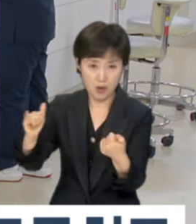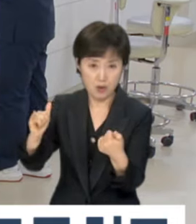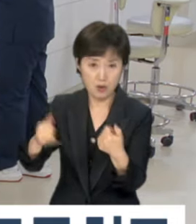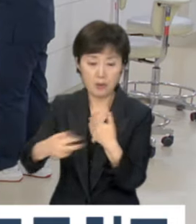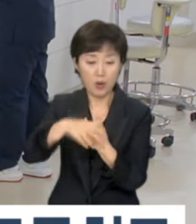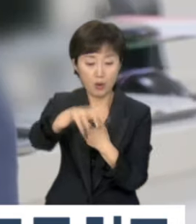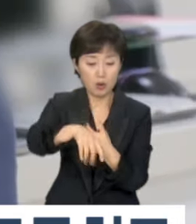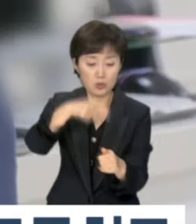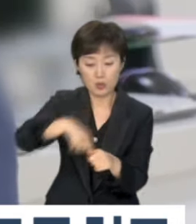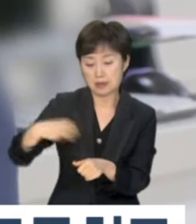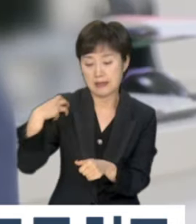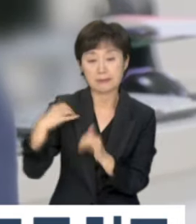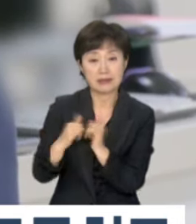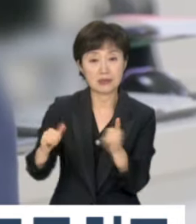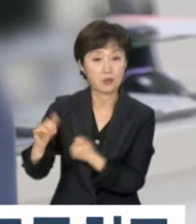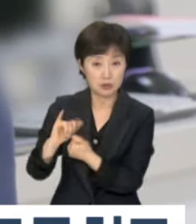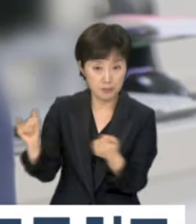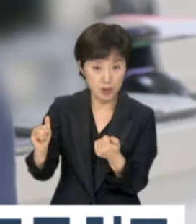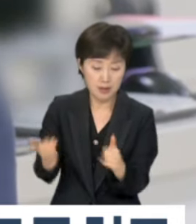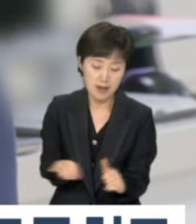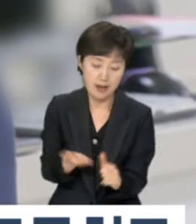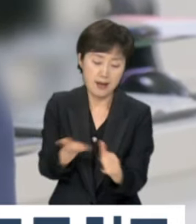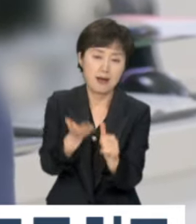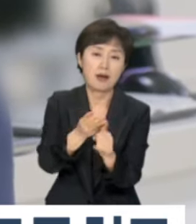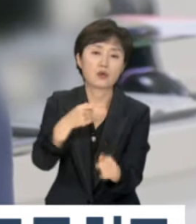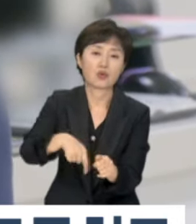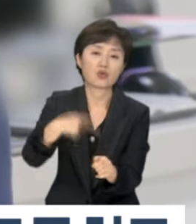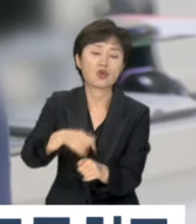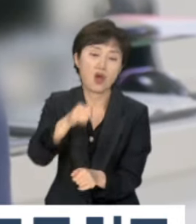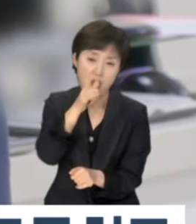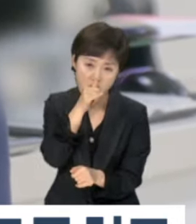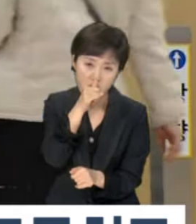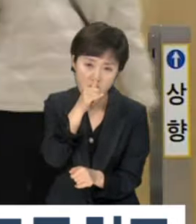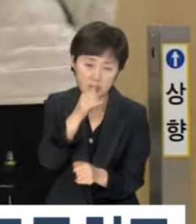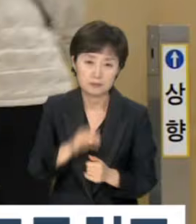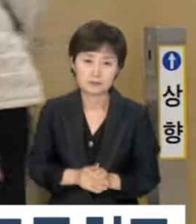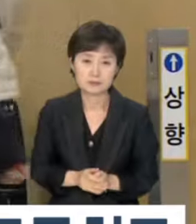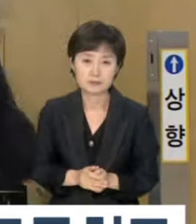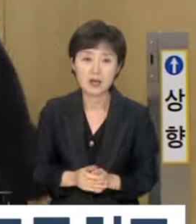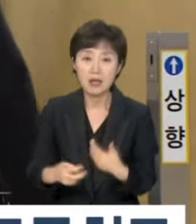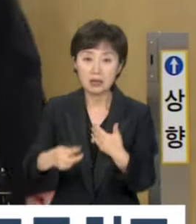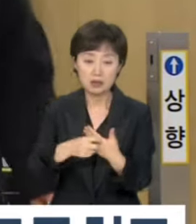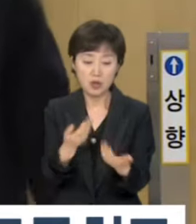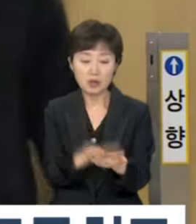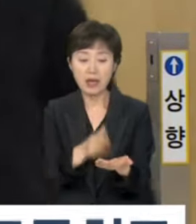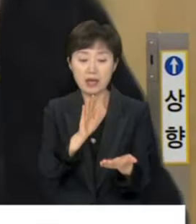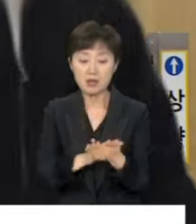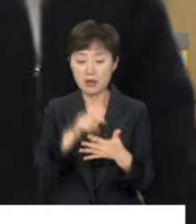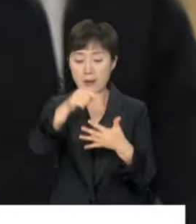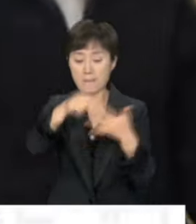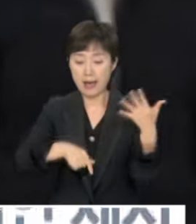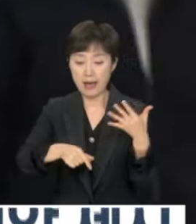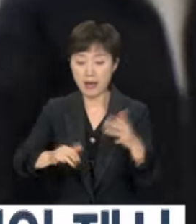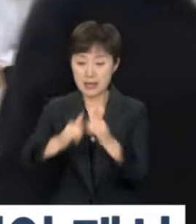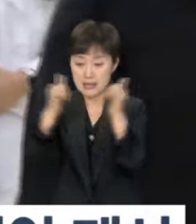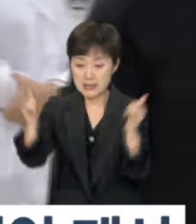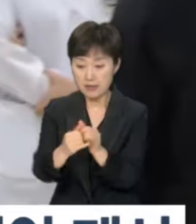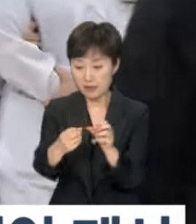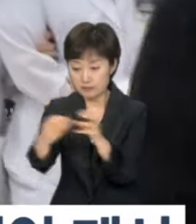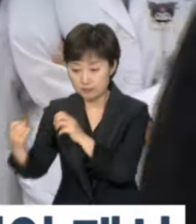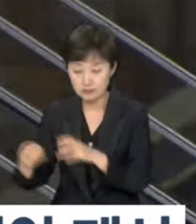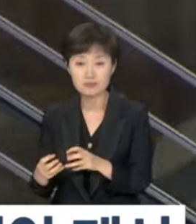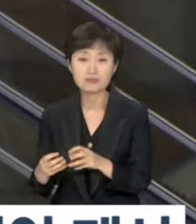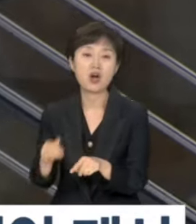병원에서 교육을 담당할 간호사 50명에 대한 양성교육도 실시합니다. 아울러 의료개혁 과제에 대한 사회적 공론화를 위해